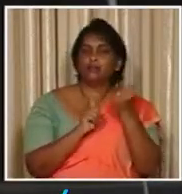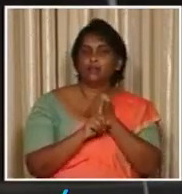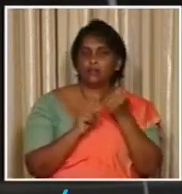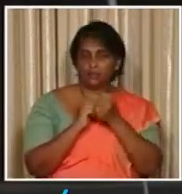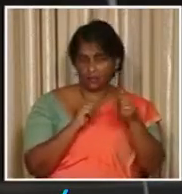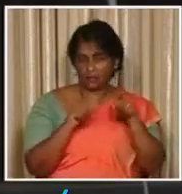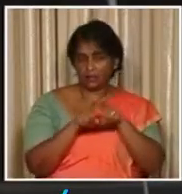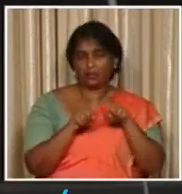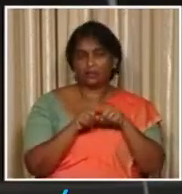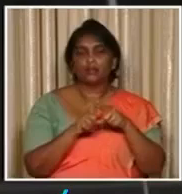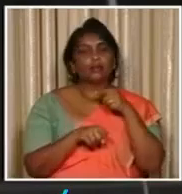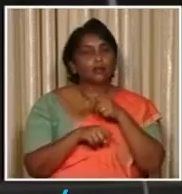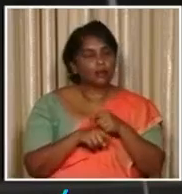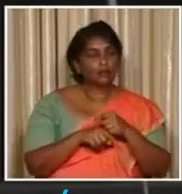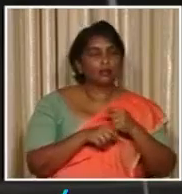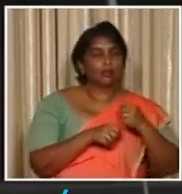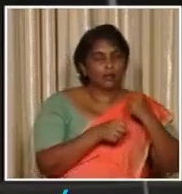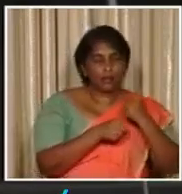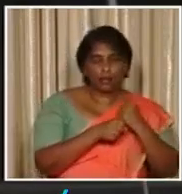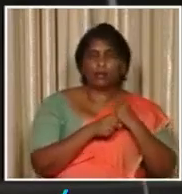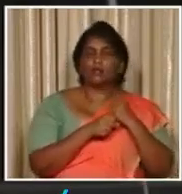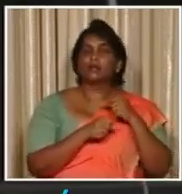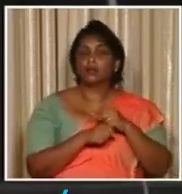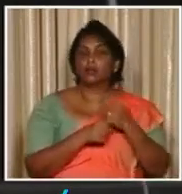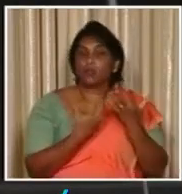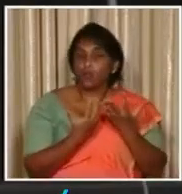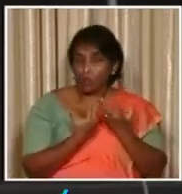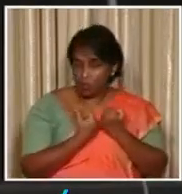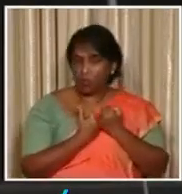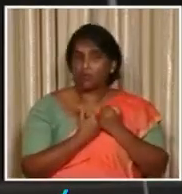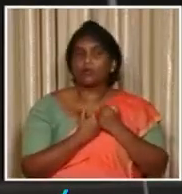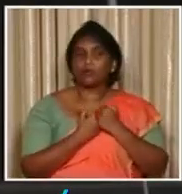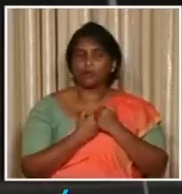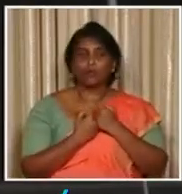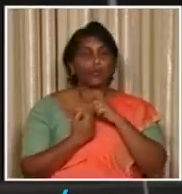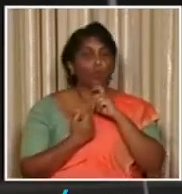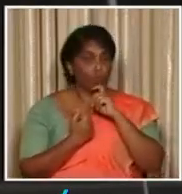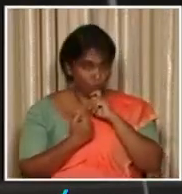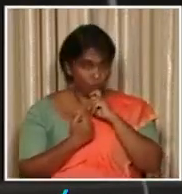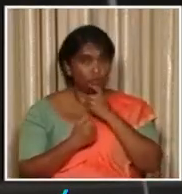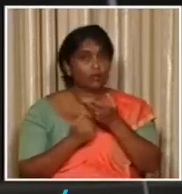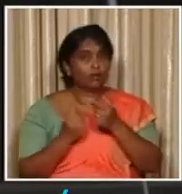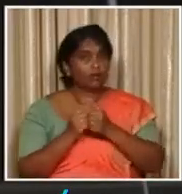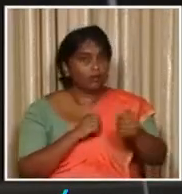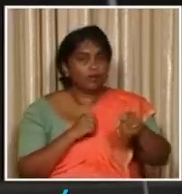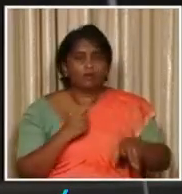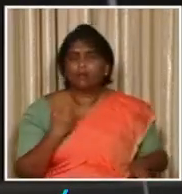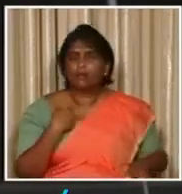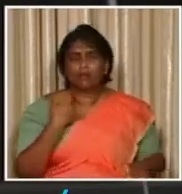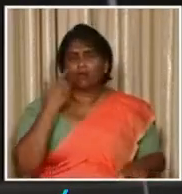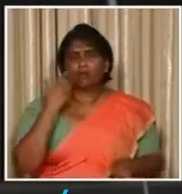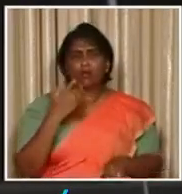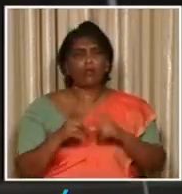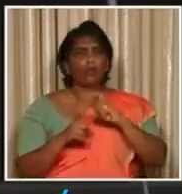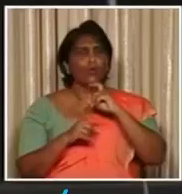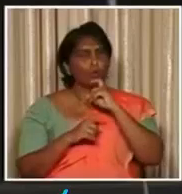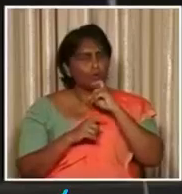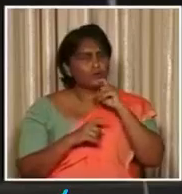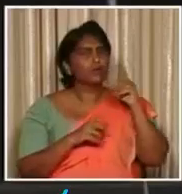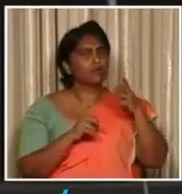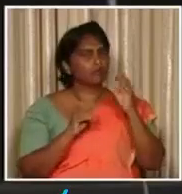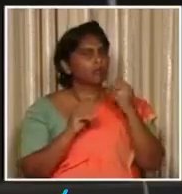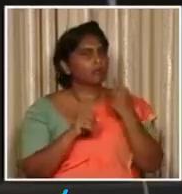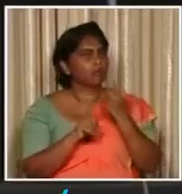තියෙනවා මේ ආණ්ඩුවට ඕන දේද දැන් අධිකරණය කරන්න. එතකොට අපිට හිතෙනවා අධිකරණයටත් යම්